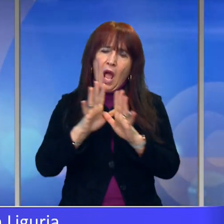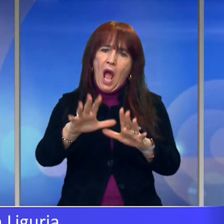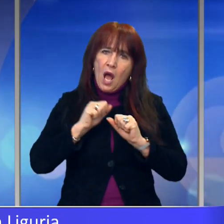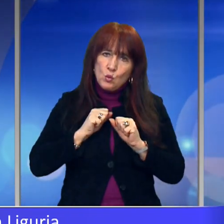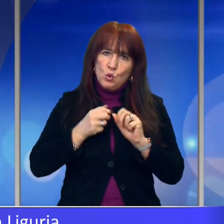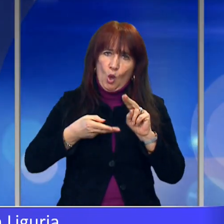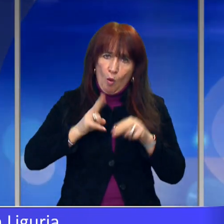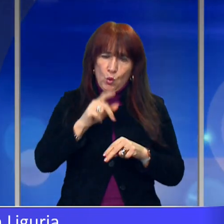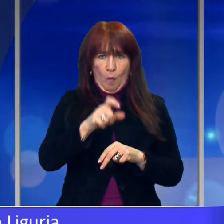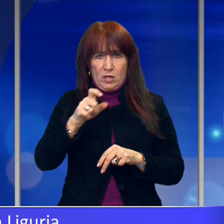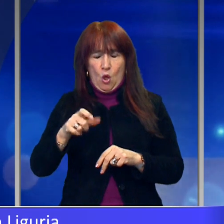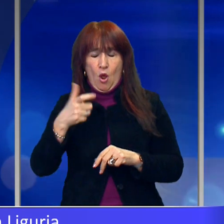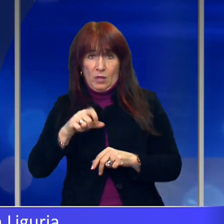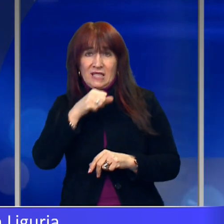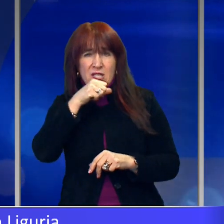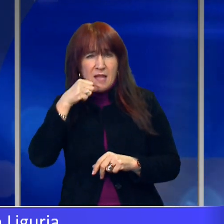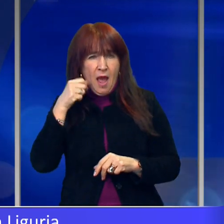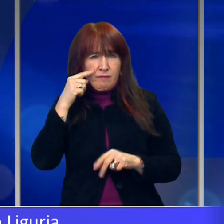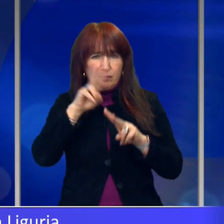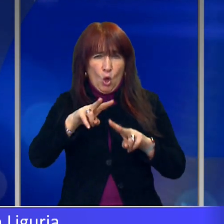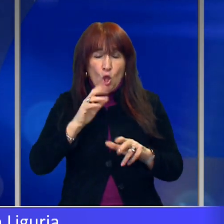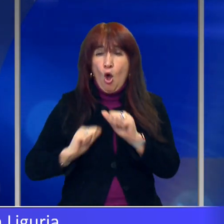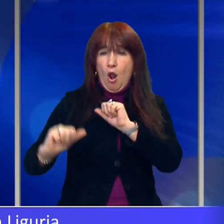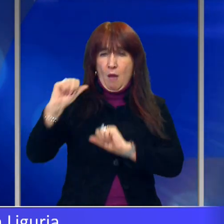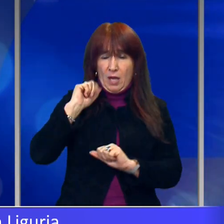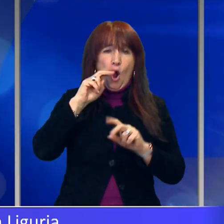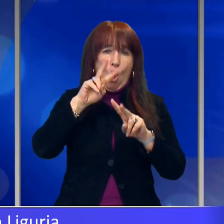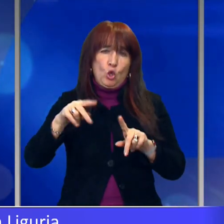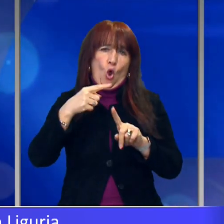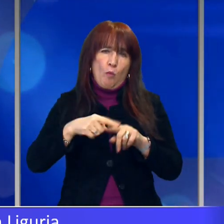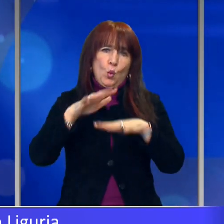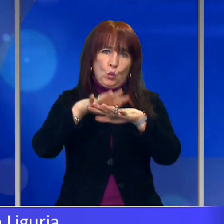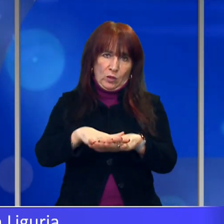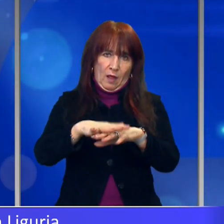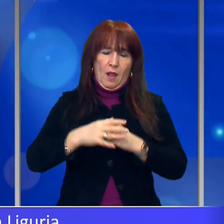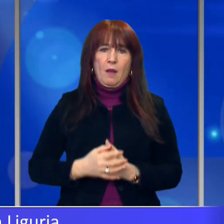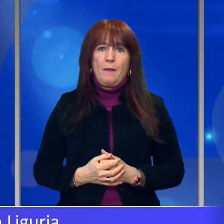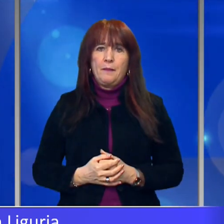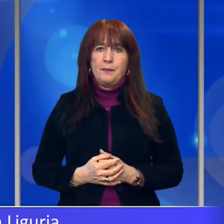per aumentare la prevenzione e i controlli